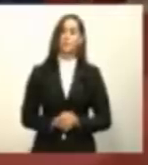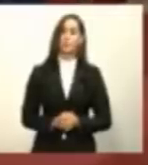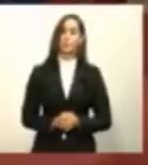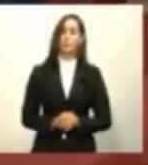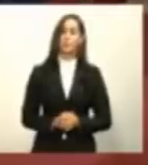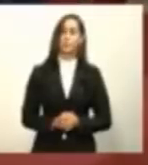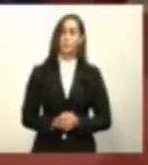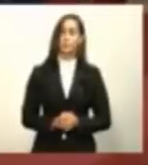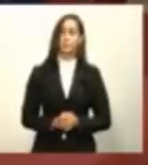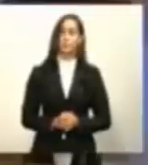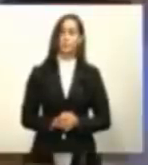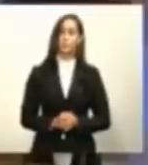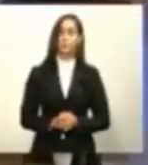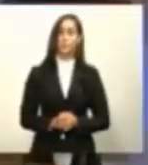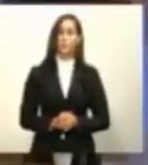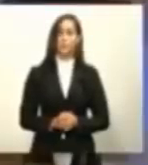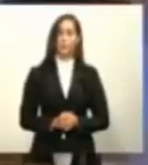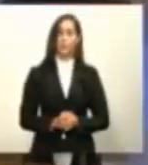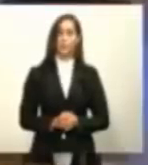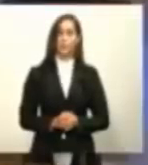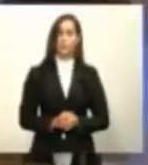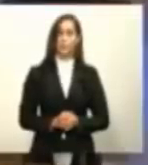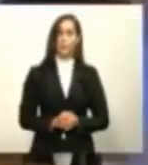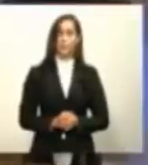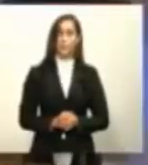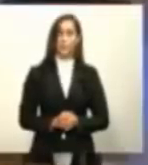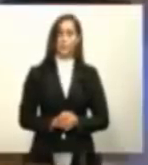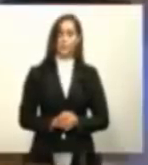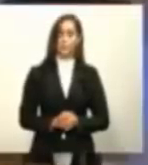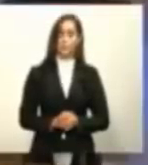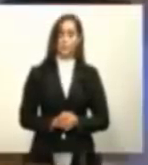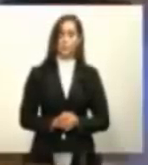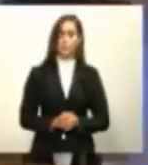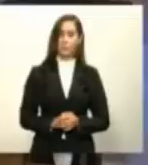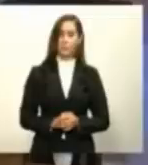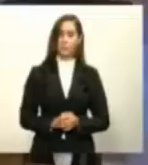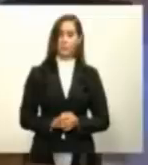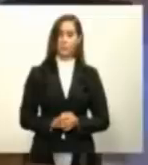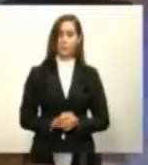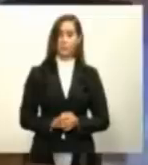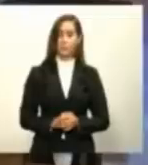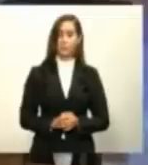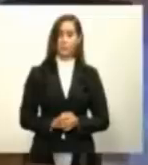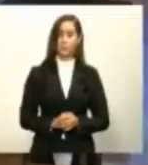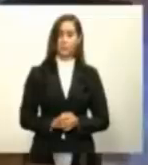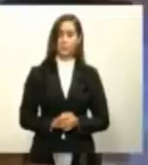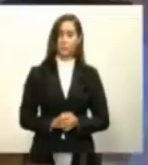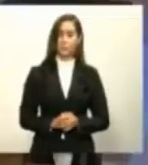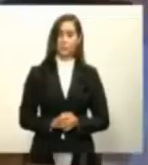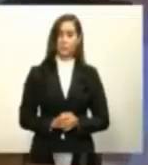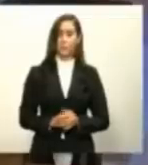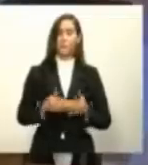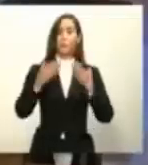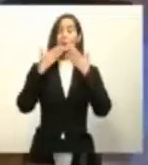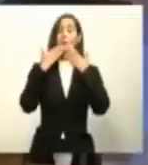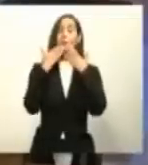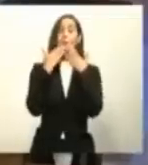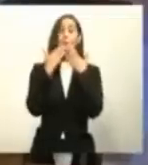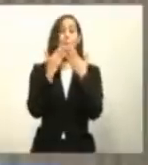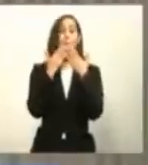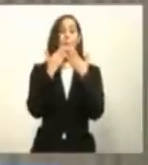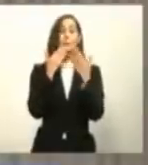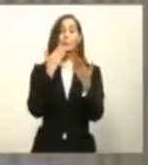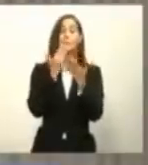tombé dans affaire immigration. Et bien tout des pays dit yo poil et mettez et technologie sous frontière. Ça veut